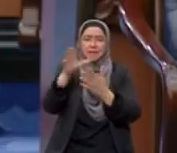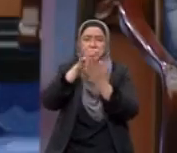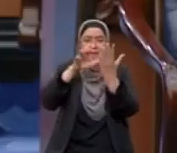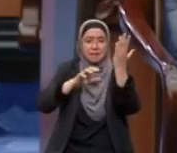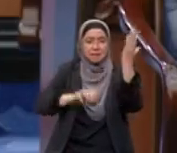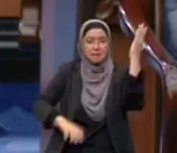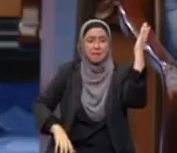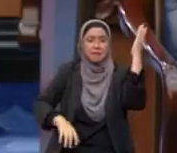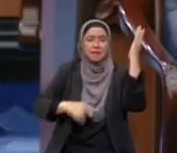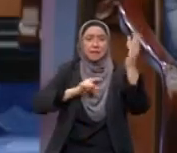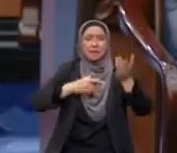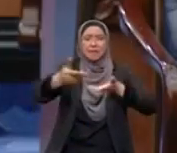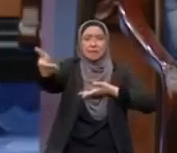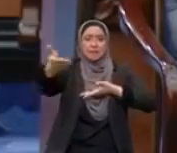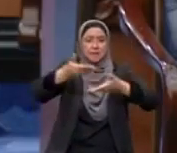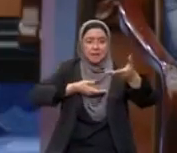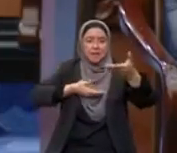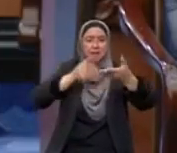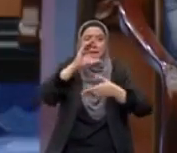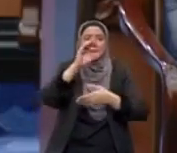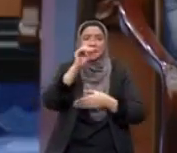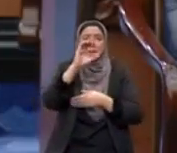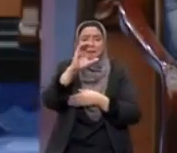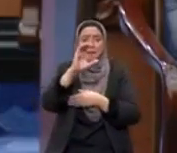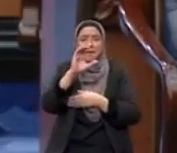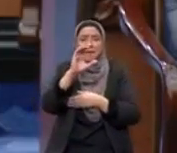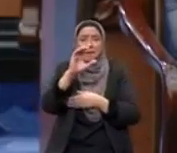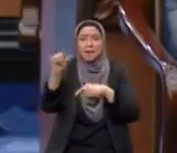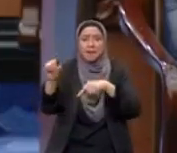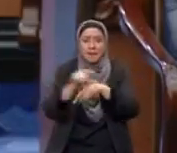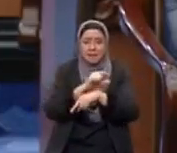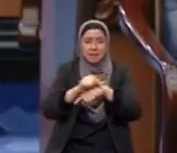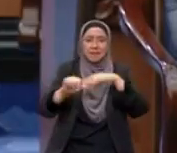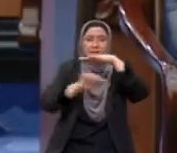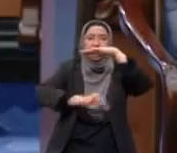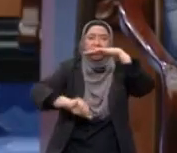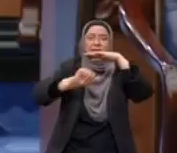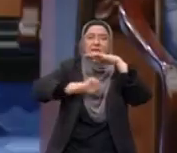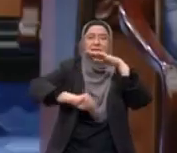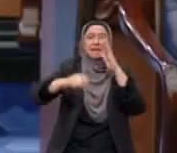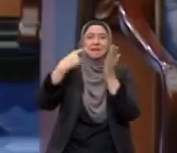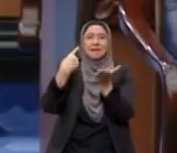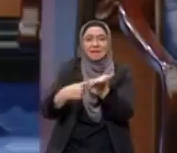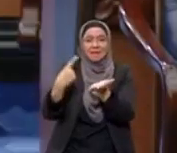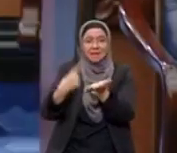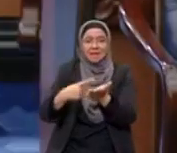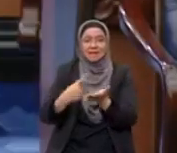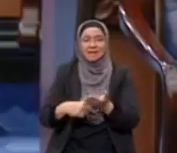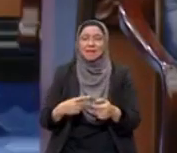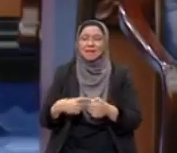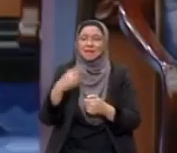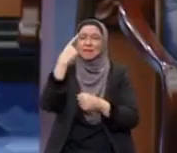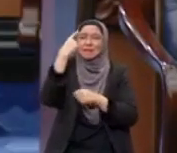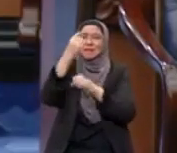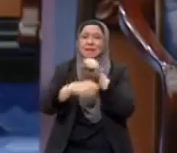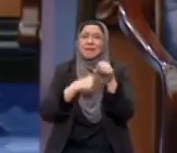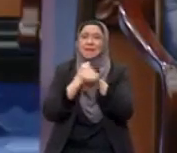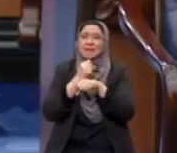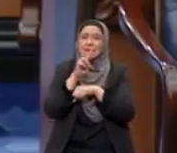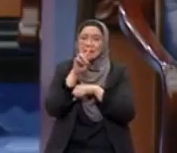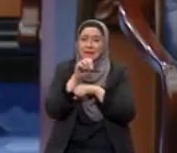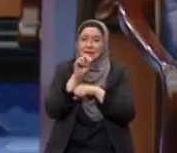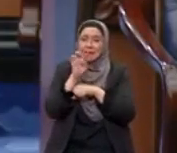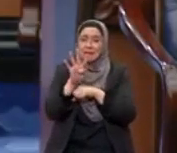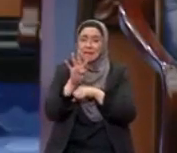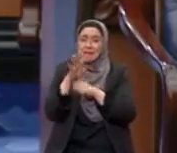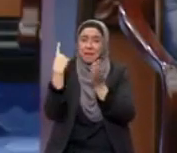COC yang digunakan sebagai asas rundingan untuk tahun 2024 rundingan COC diadakan